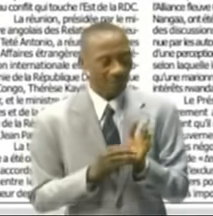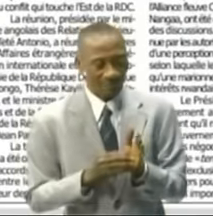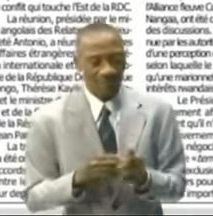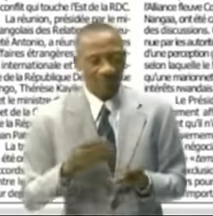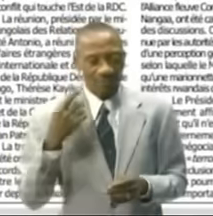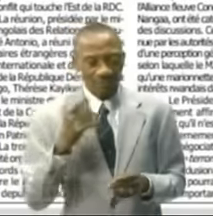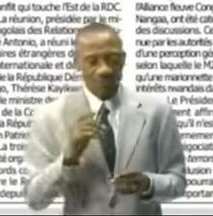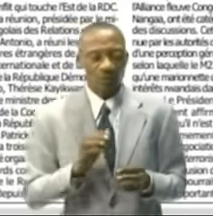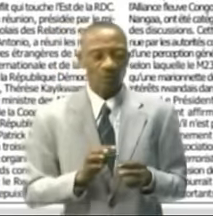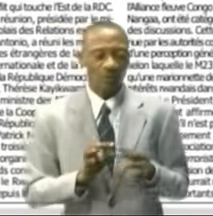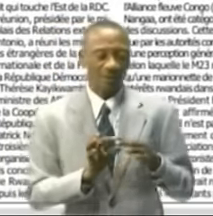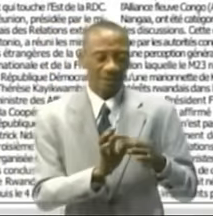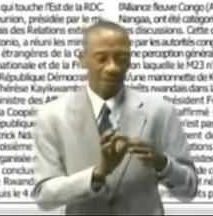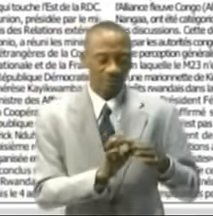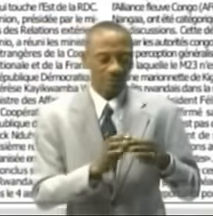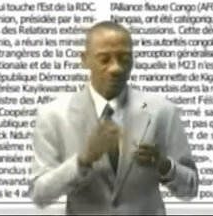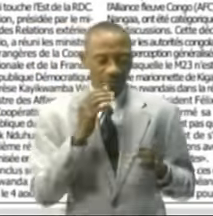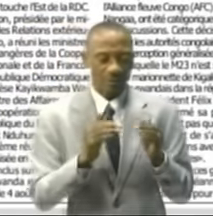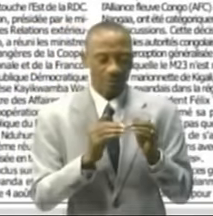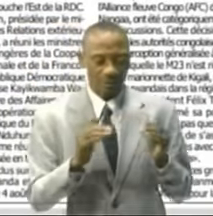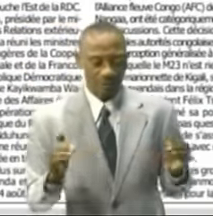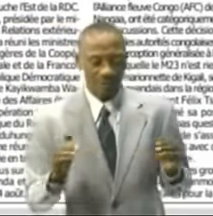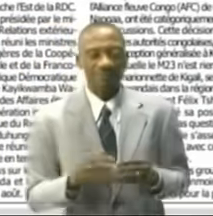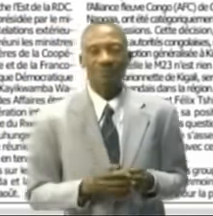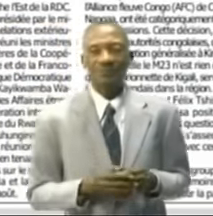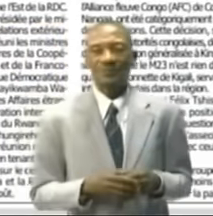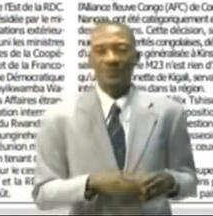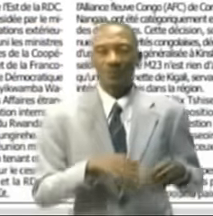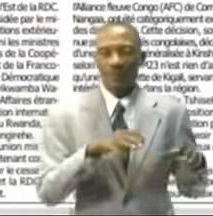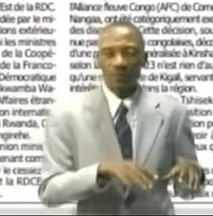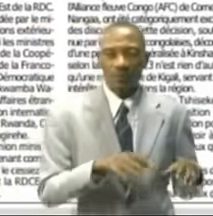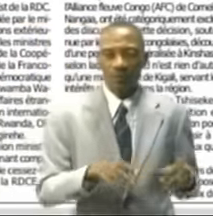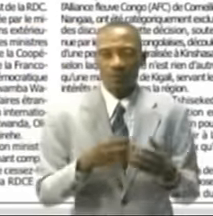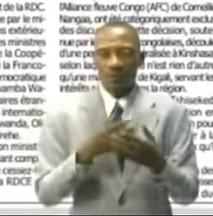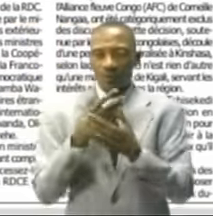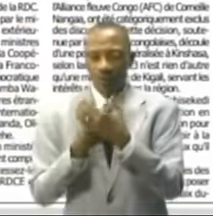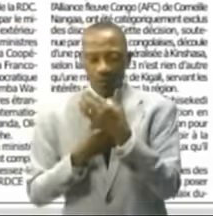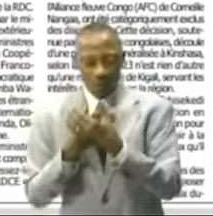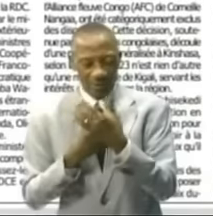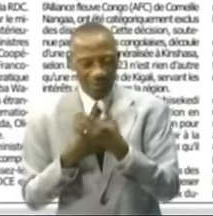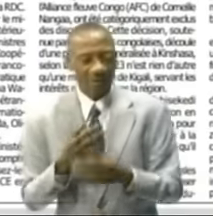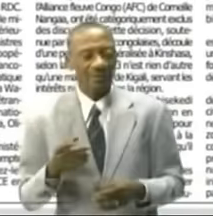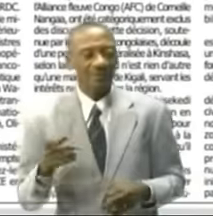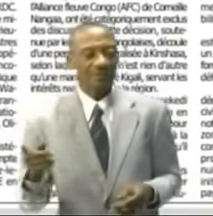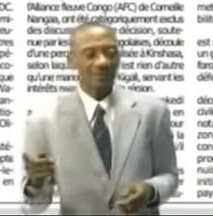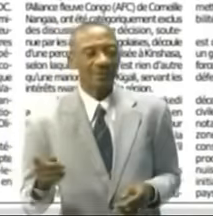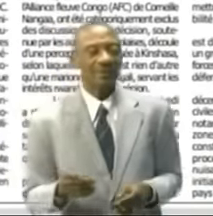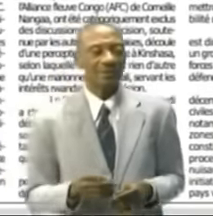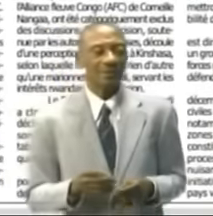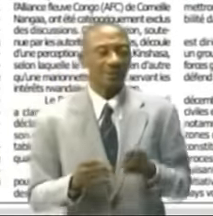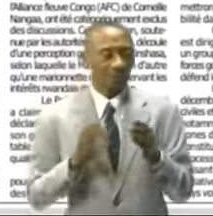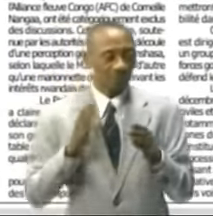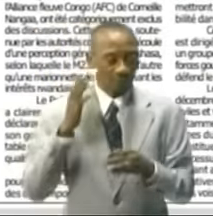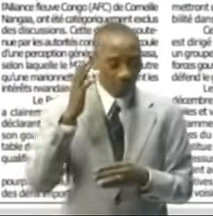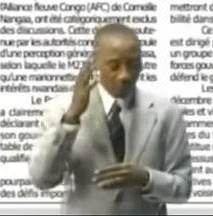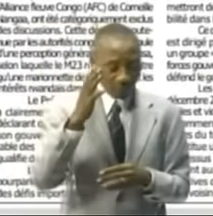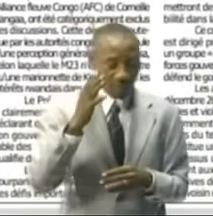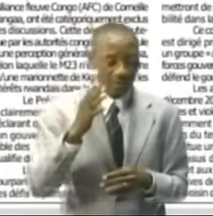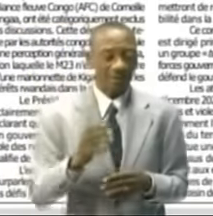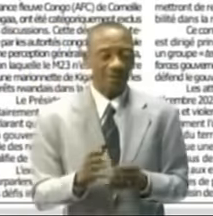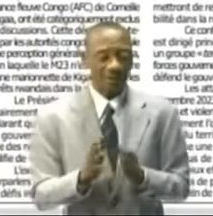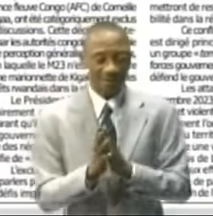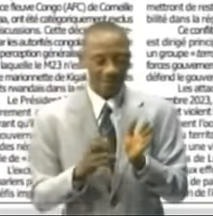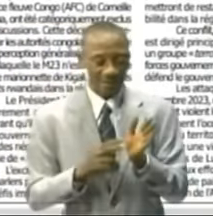République démocratique du Congo et le Rwanda se retrouveront à nouveau les 9 et 10 septembre prochains à Luanda sous la médiation